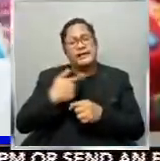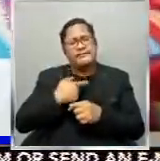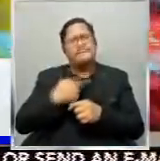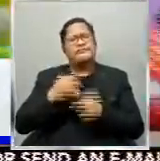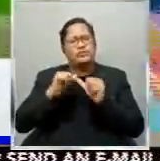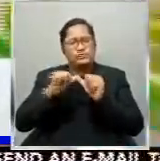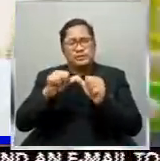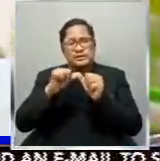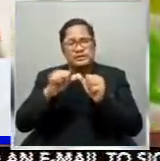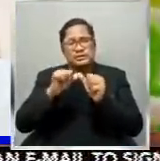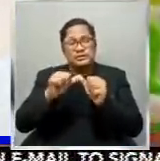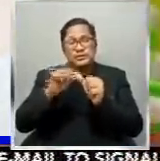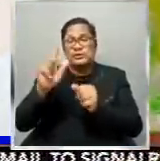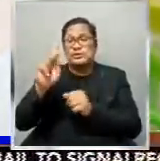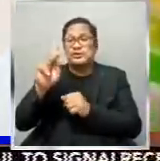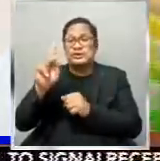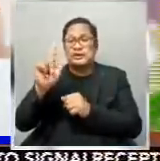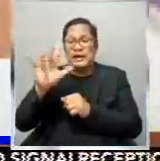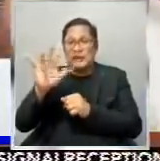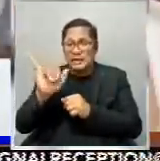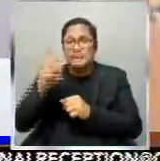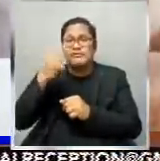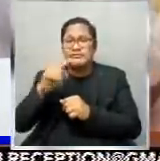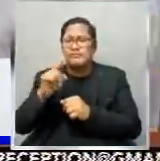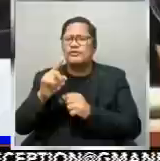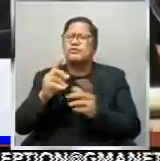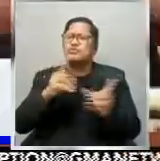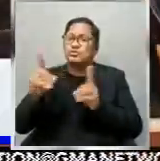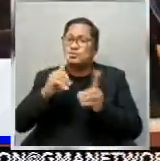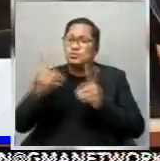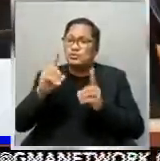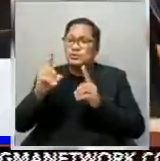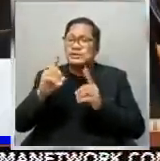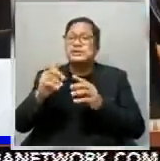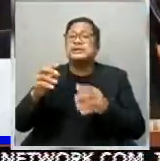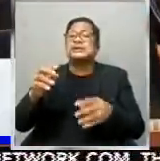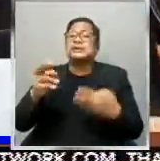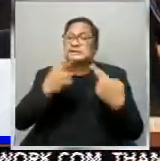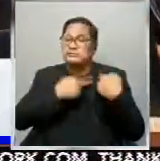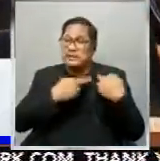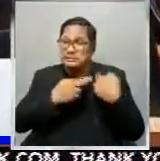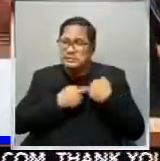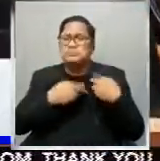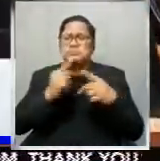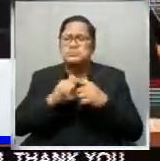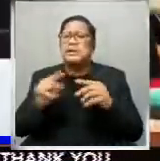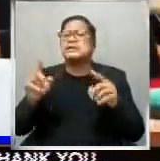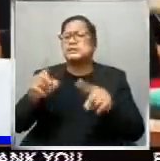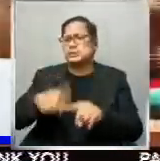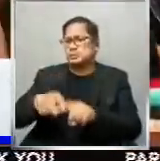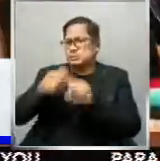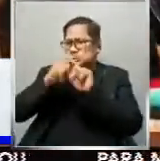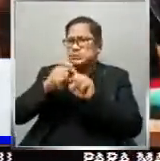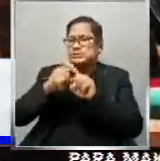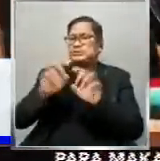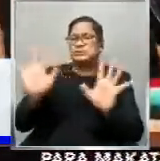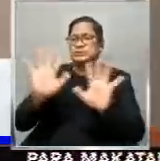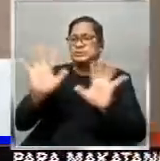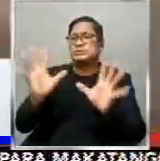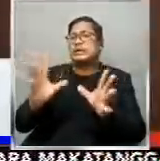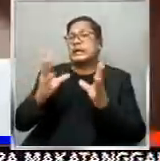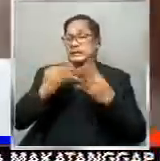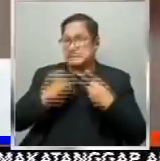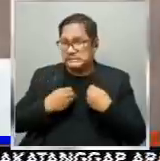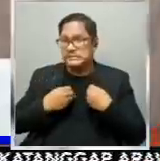Kylie sa pagtupad ng kanyang mga endorsement commitments. Ngunit pansamantalang hindi muna siya tatanggap ng mga guesting